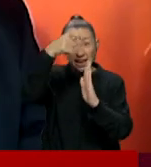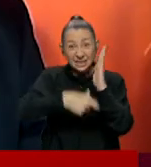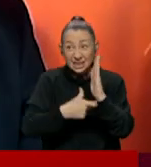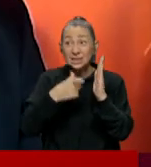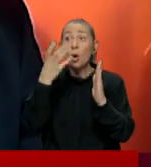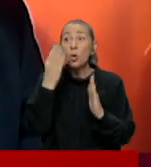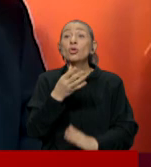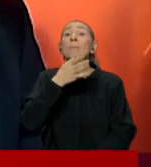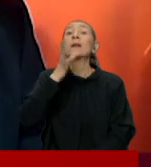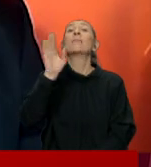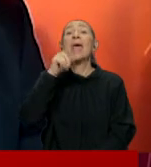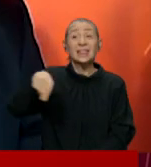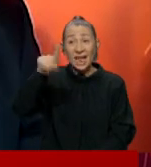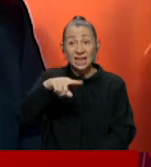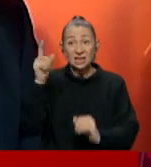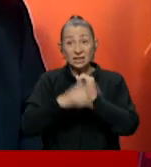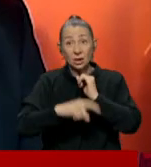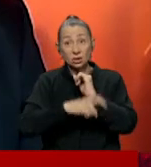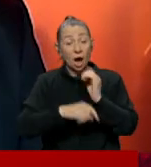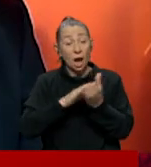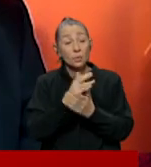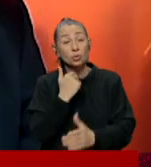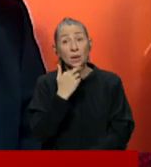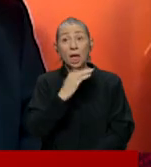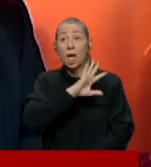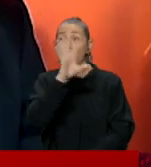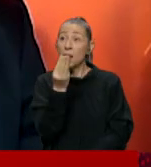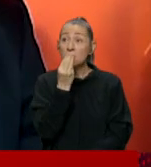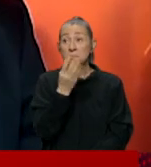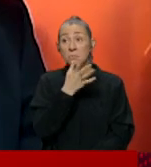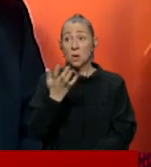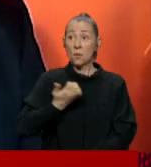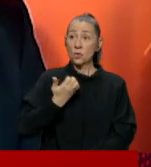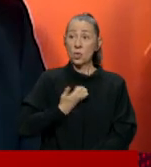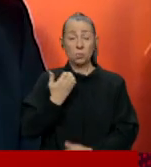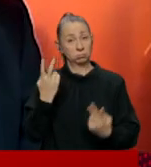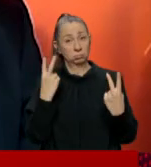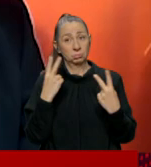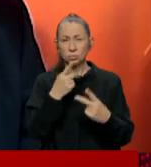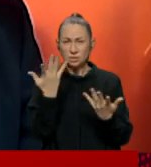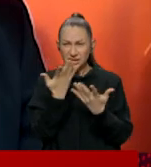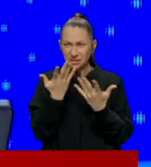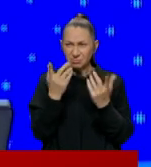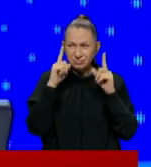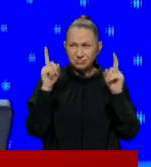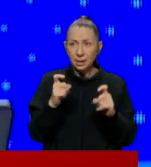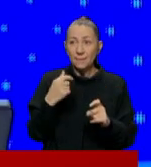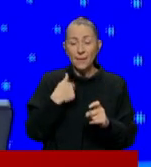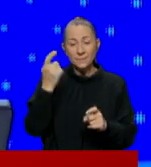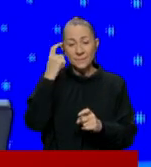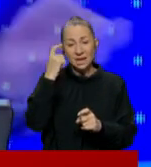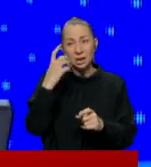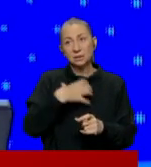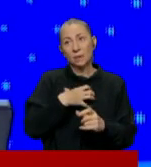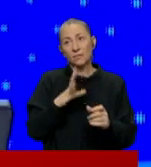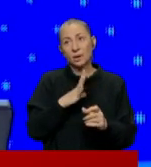listesinde olduğunu bilmeyenler teröristlerin ayakkabı numaralarına kadar bilmekle övünüyorlar. Bu nasıl bir tutarsızlık? Ben bilgilere